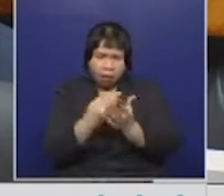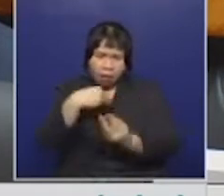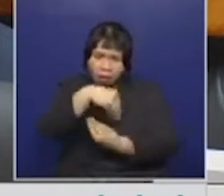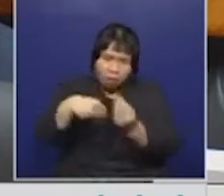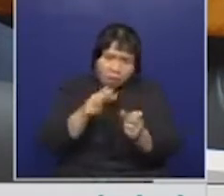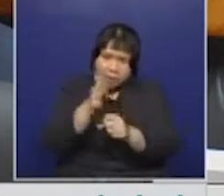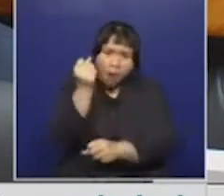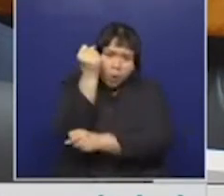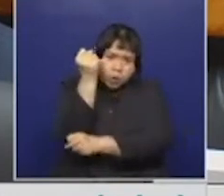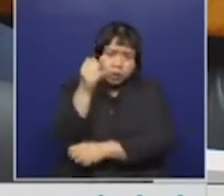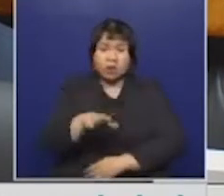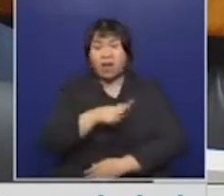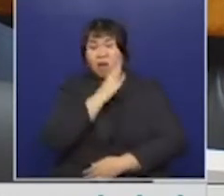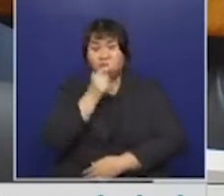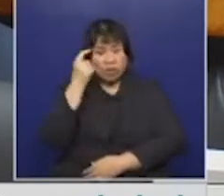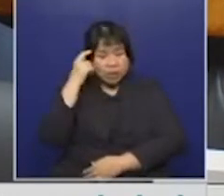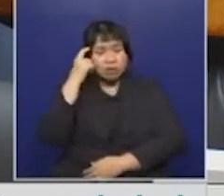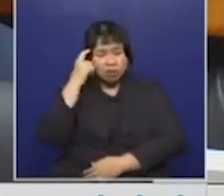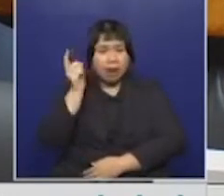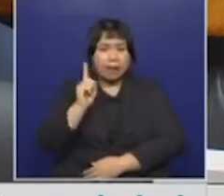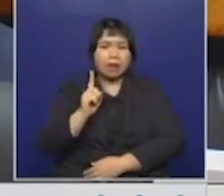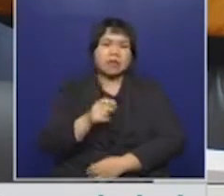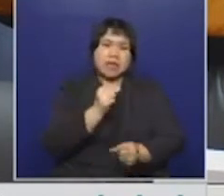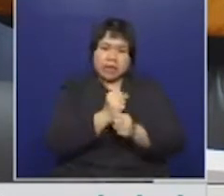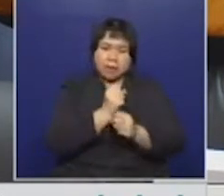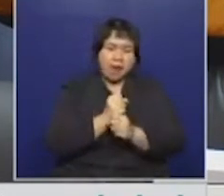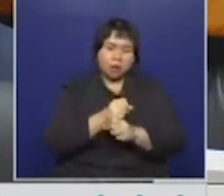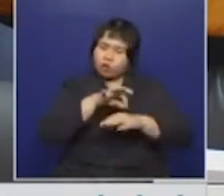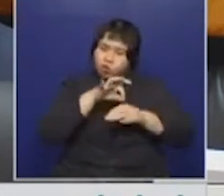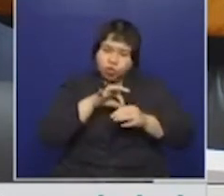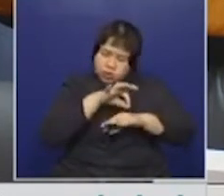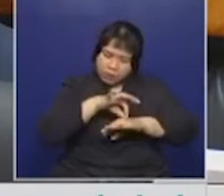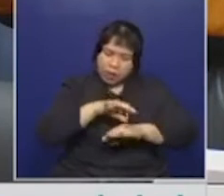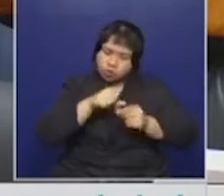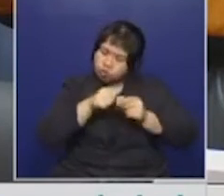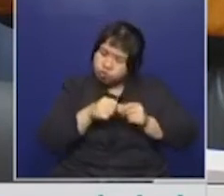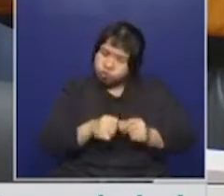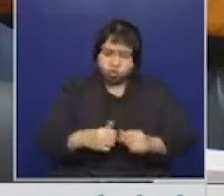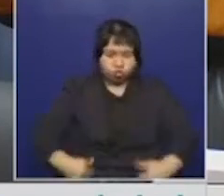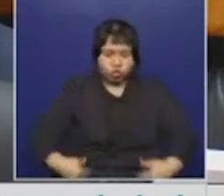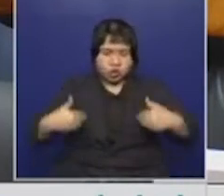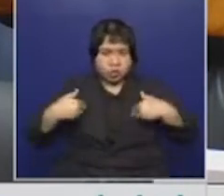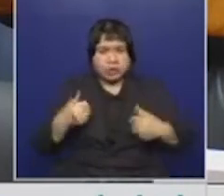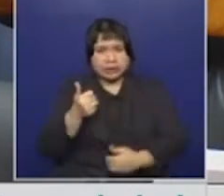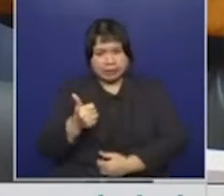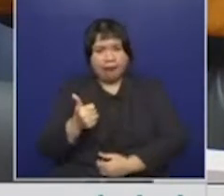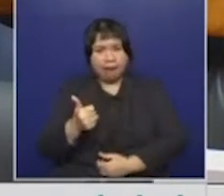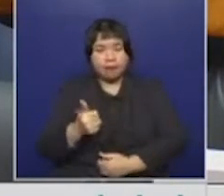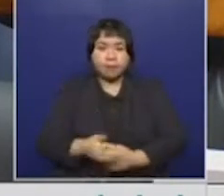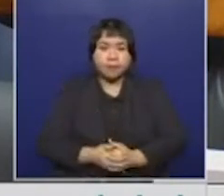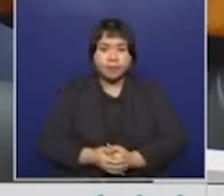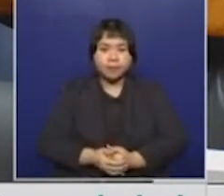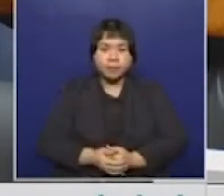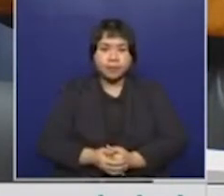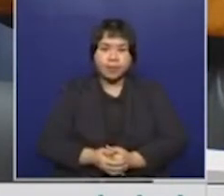ถ้าท่านเคยรู้สึกแบบนี้ท่านจะรู้เลยว่าการมีงานมั่นคงระยะยาวมีคุณค่าต่อการใช้ชีวิตของประชาชนมากแค่ไหน